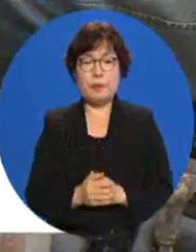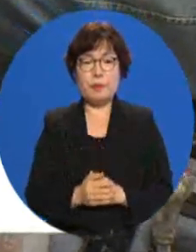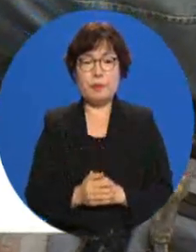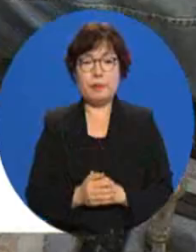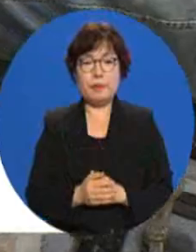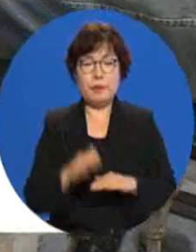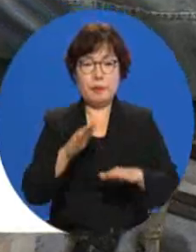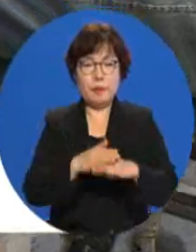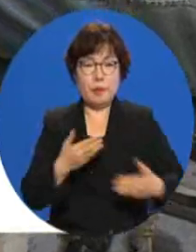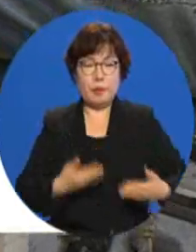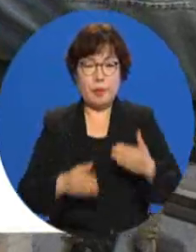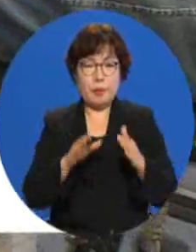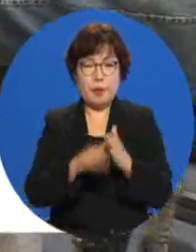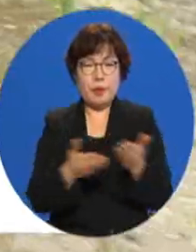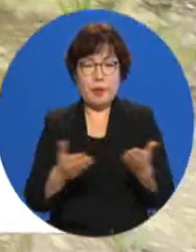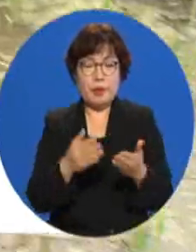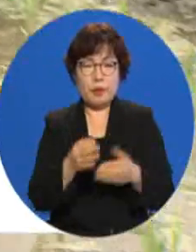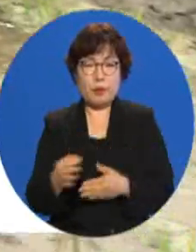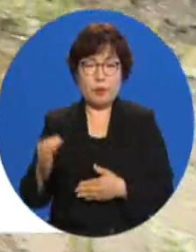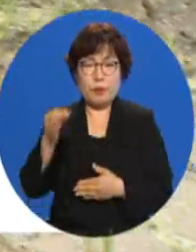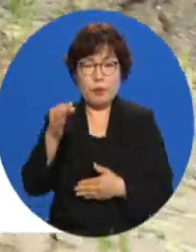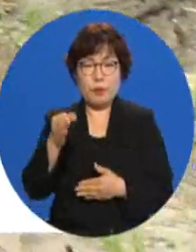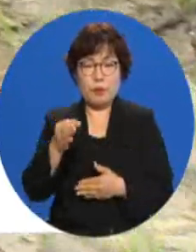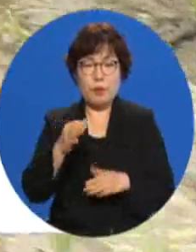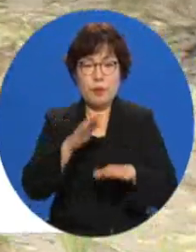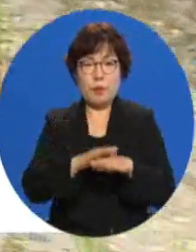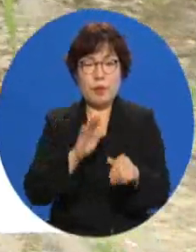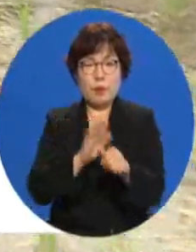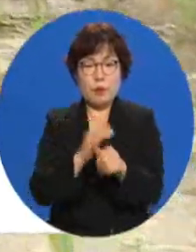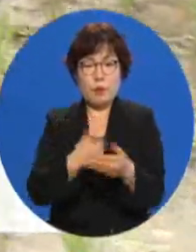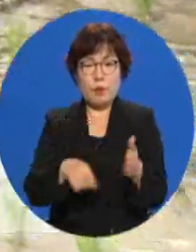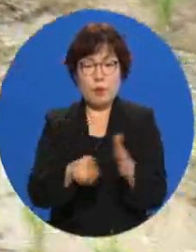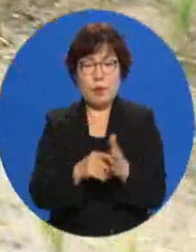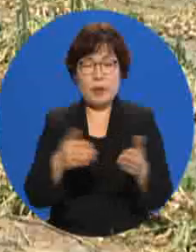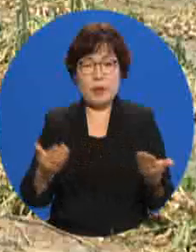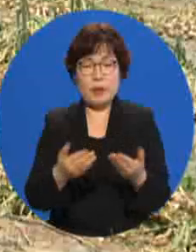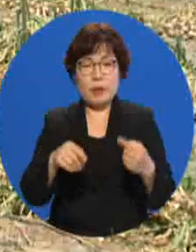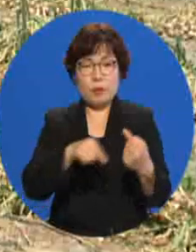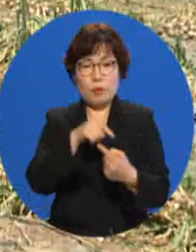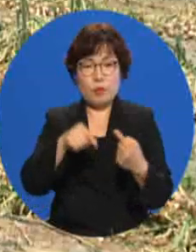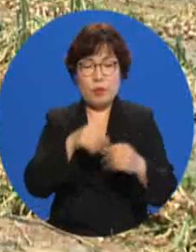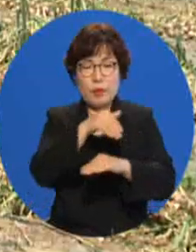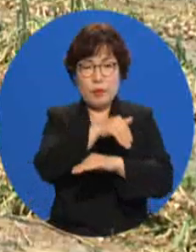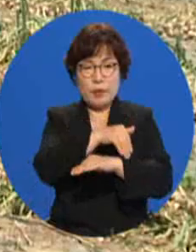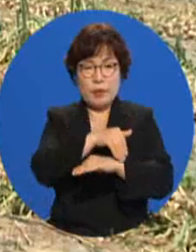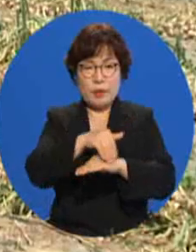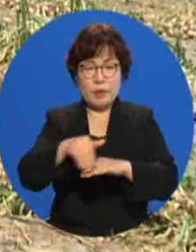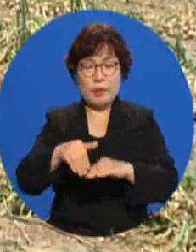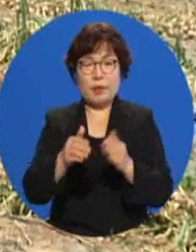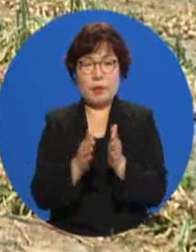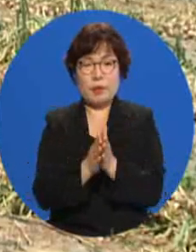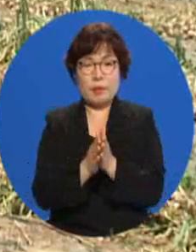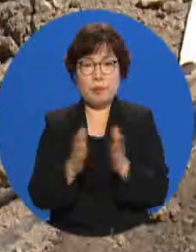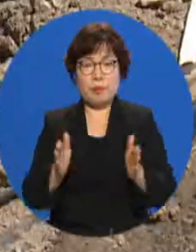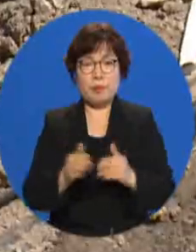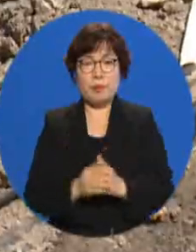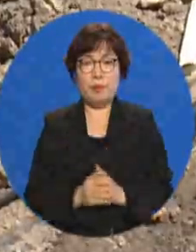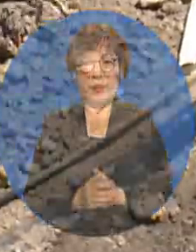전라남도는 농번기마다 인건비 상승에 시달리는 관내 시군 농가를 적기 영농을 돕기로 했습니다.